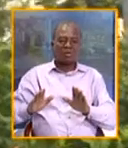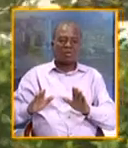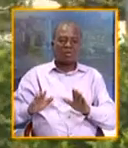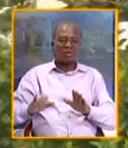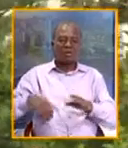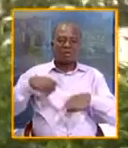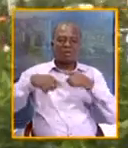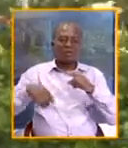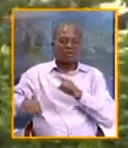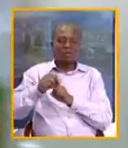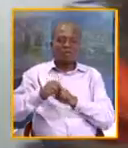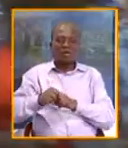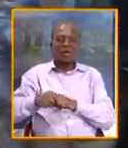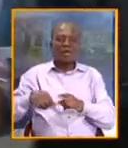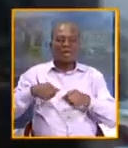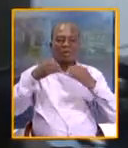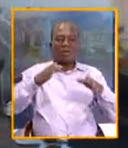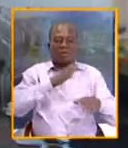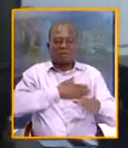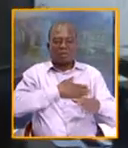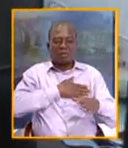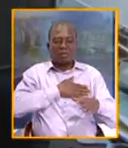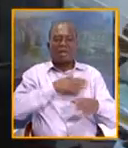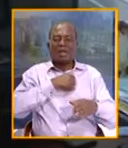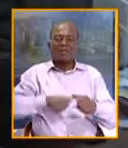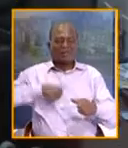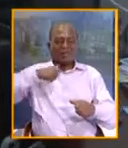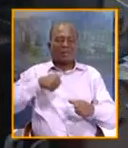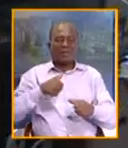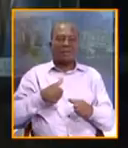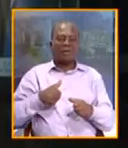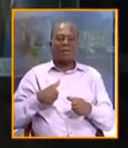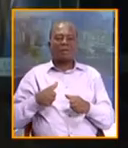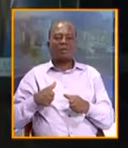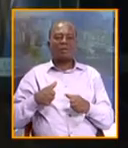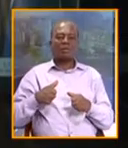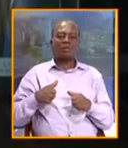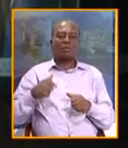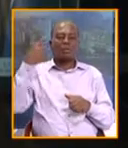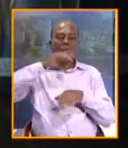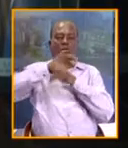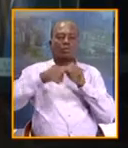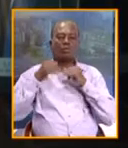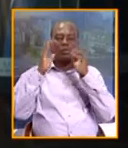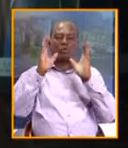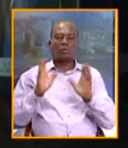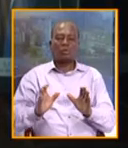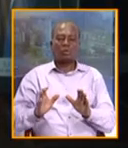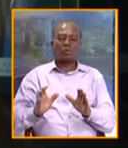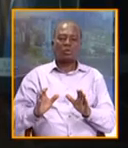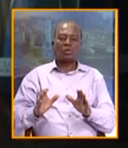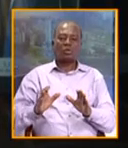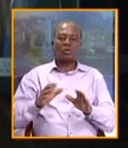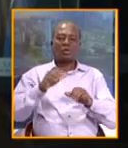déchanter d'ivoire et grand public at il écrit ce du civisme fait des précisions pour tout citoyen d'aptitude à